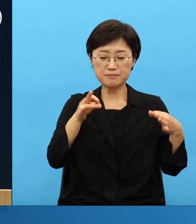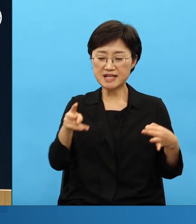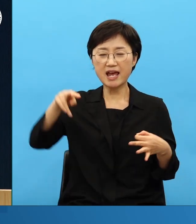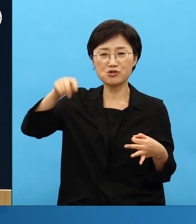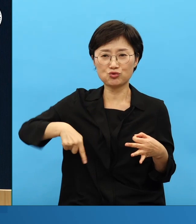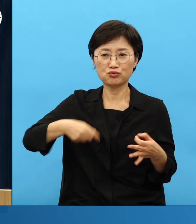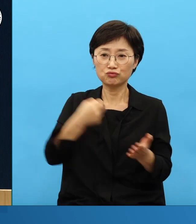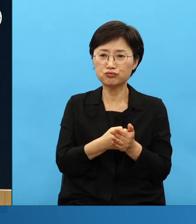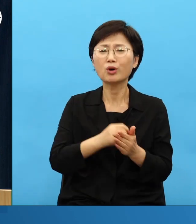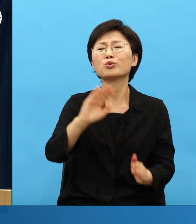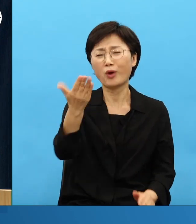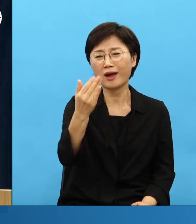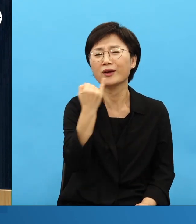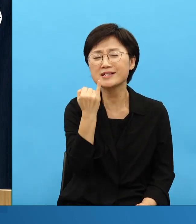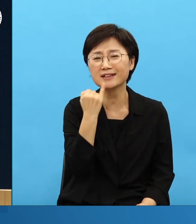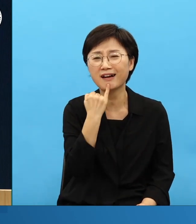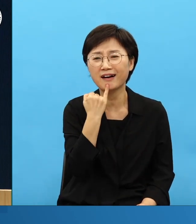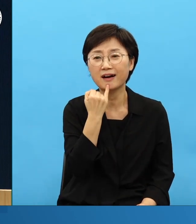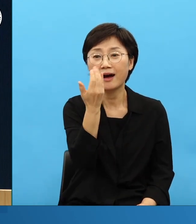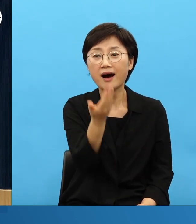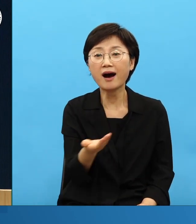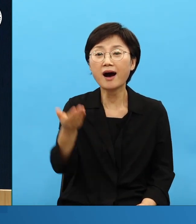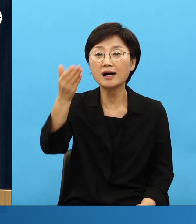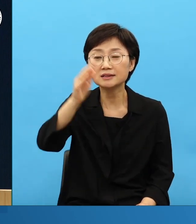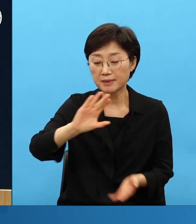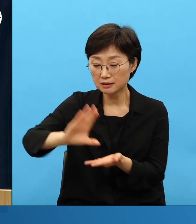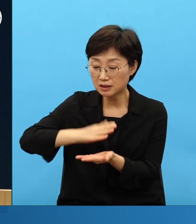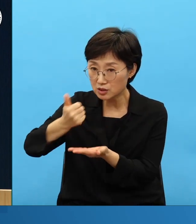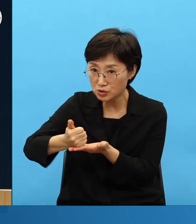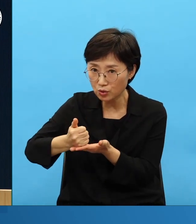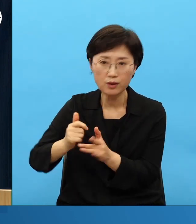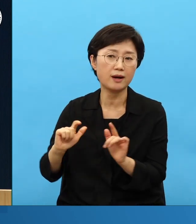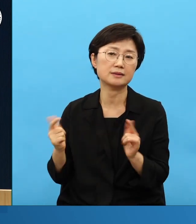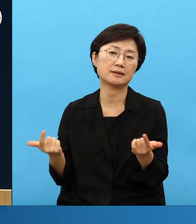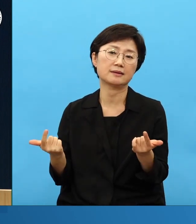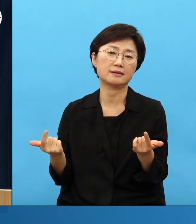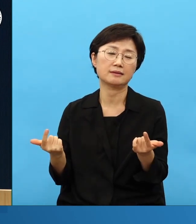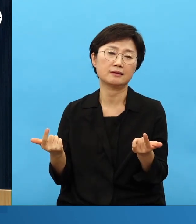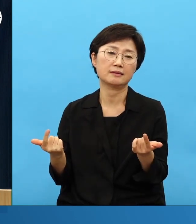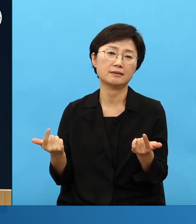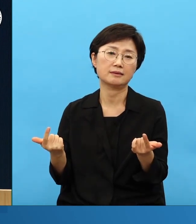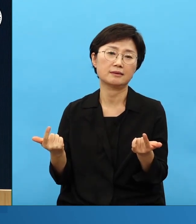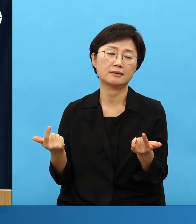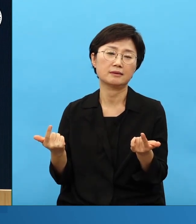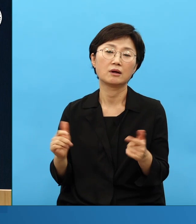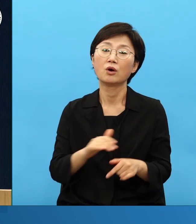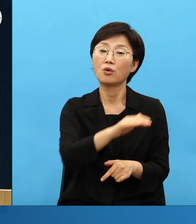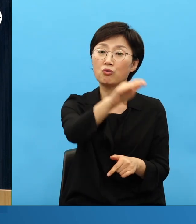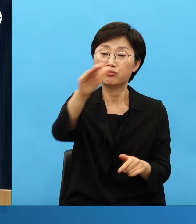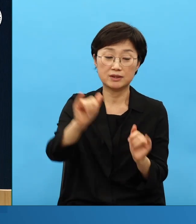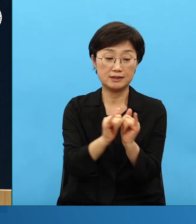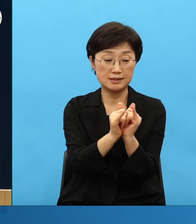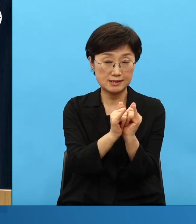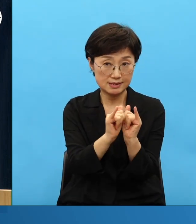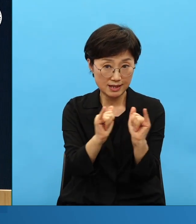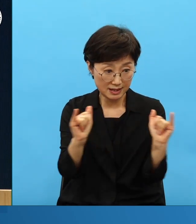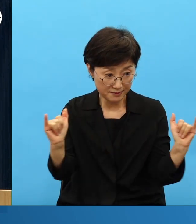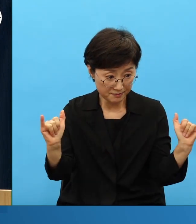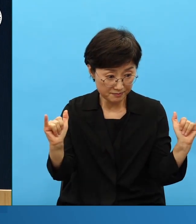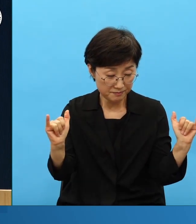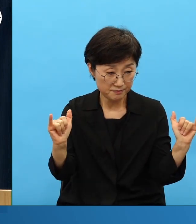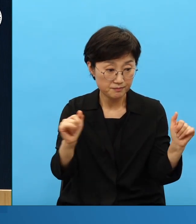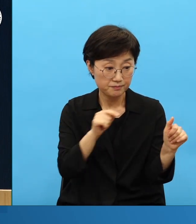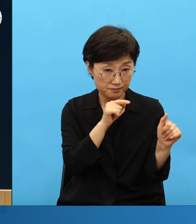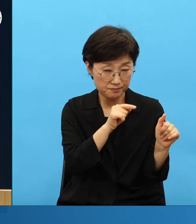his 그리스도가 name, 아니다 이 말이에요. and now just call him Jesus Huang, 이 how can we stop 땅에 him? 인류에게 항상 영원히 그리스도가 필요한 거예요.